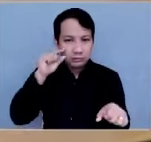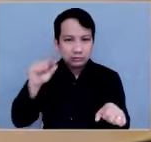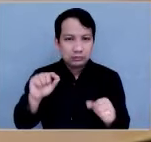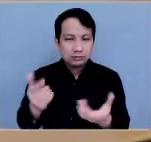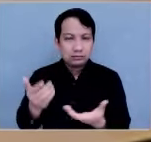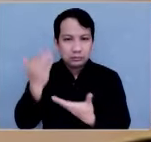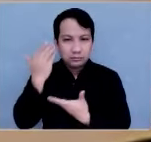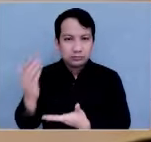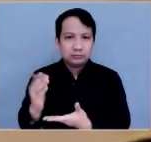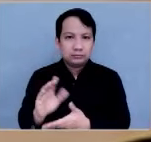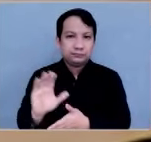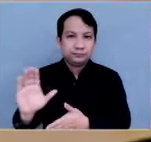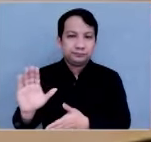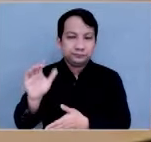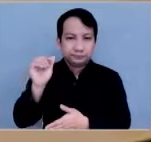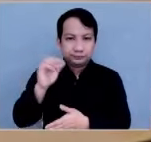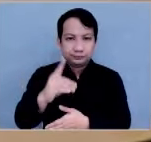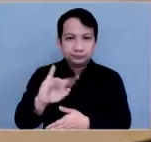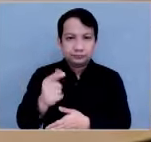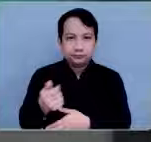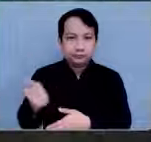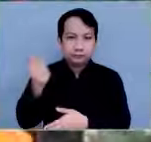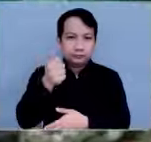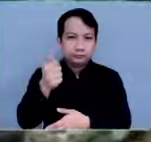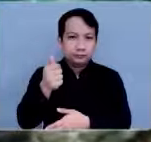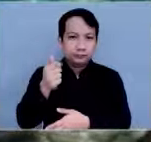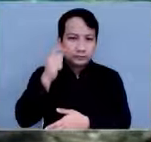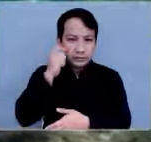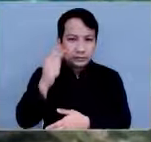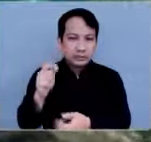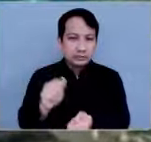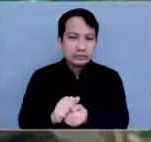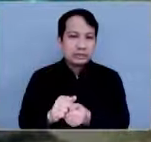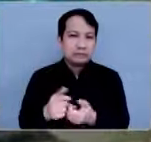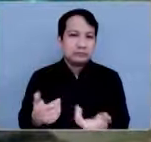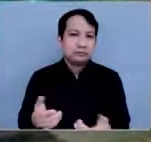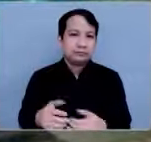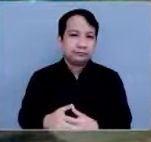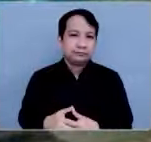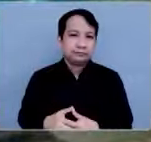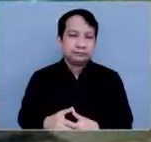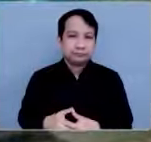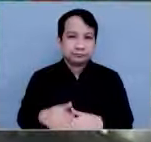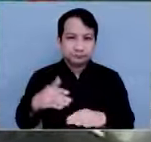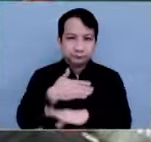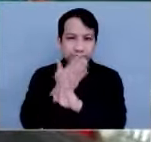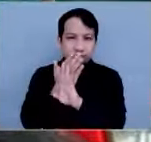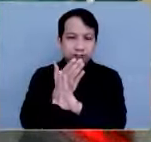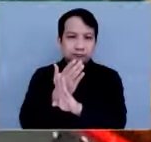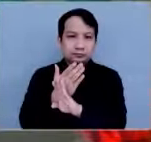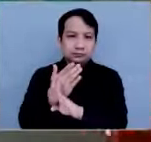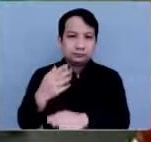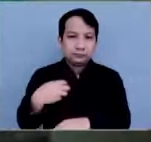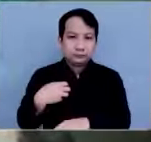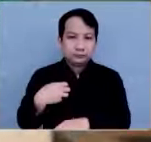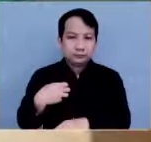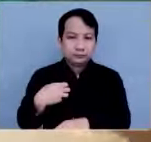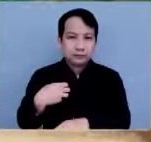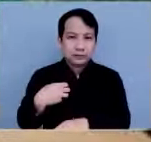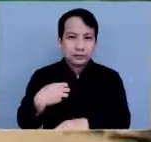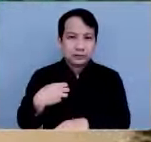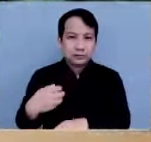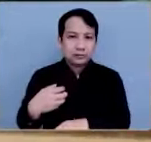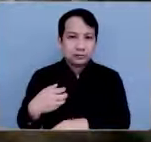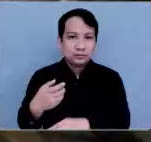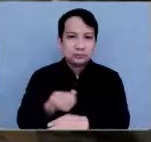pahayag si Abalos at ang DG sa sinabi ni top Paso sa Davao City naman kinalas na kahapon ng PNP ang mga